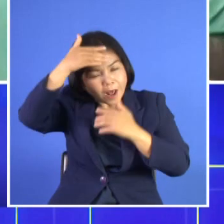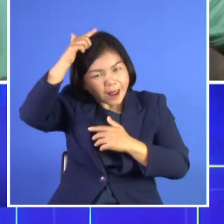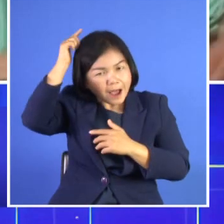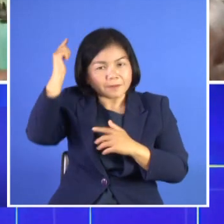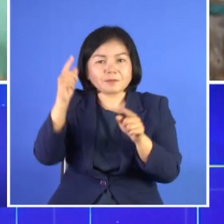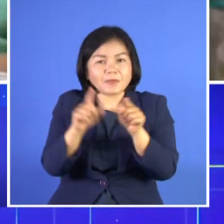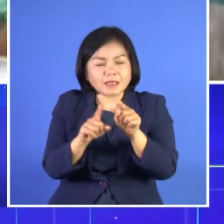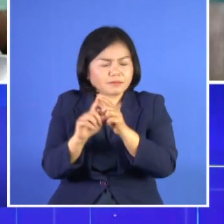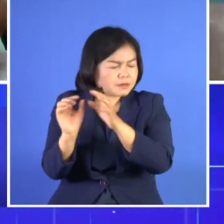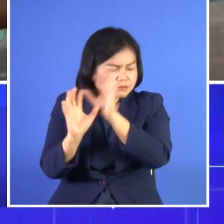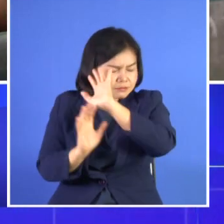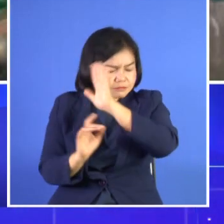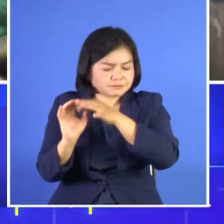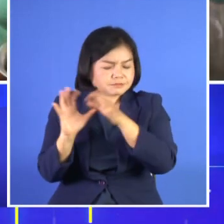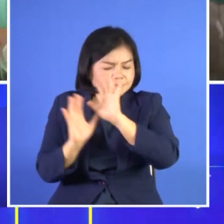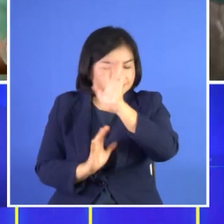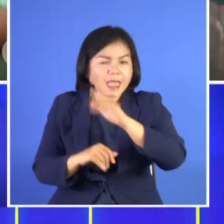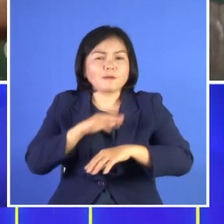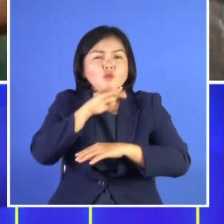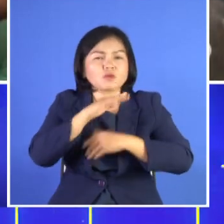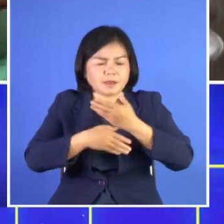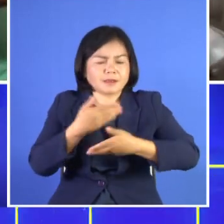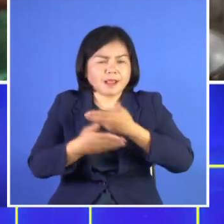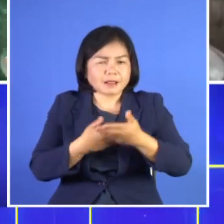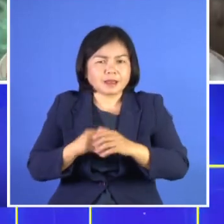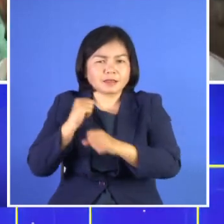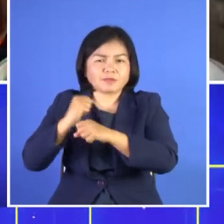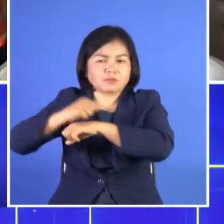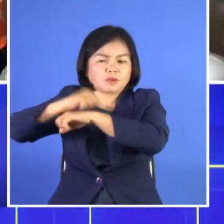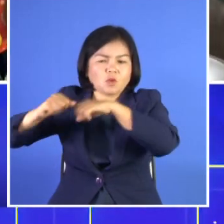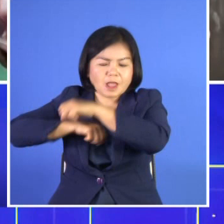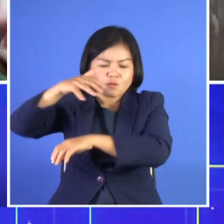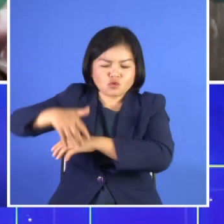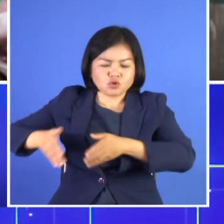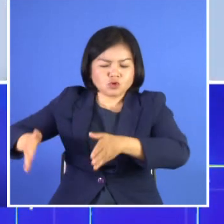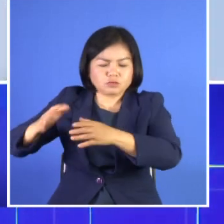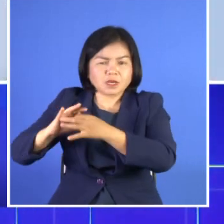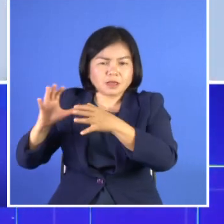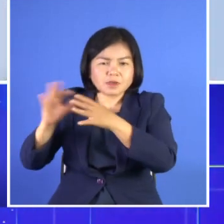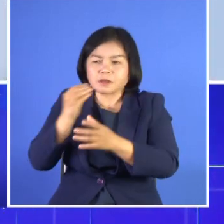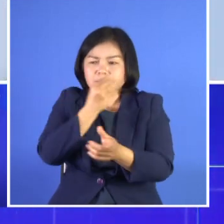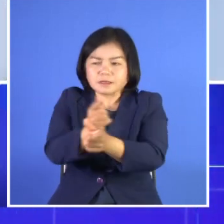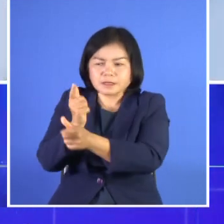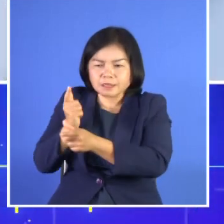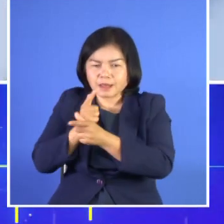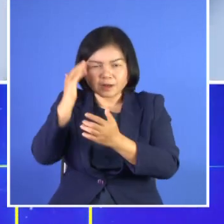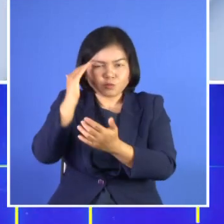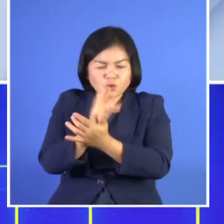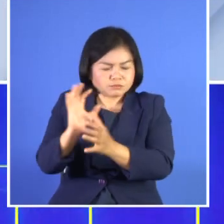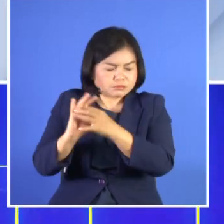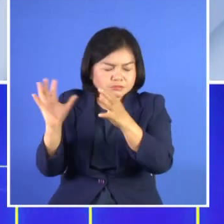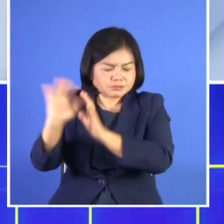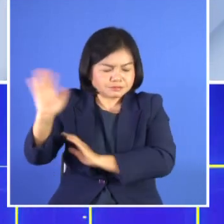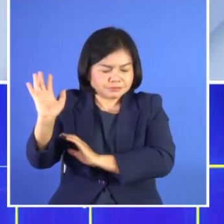บบนั้น ไม่เกี่ยวขายหมูอย่างเดียวไม่ใช่รับเหมาก่อสร้างอะไรไปเชิญตำรวจมางานเลี้ยงวันเกิดไม่เกี่ยว ข่าว